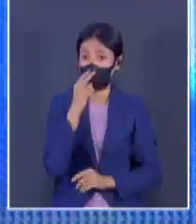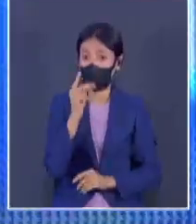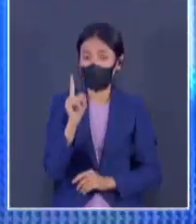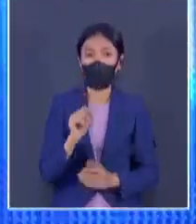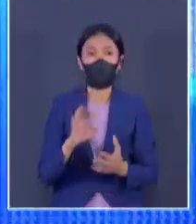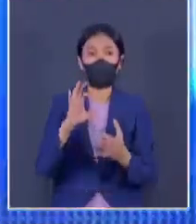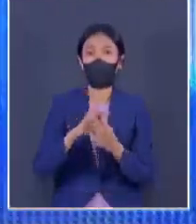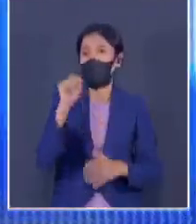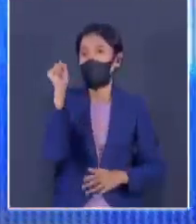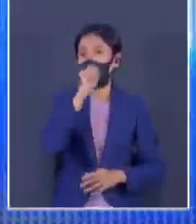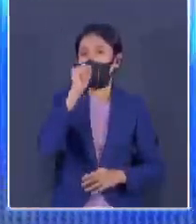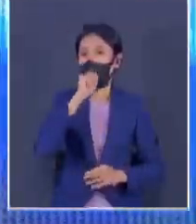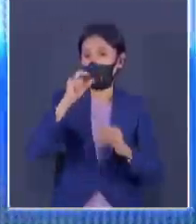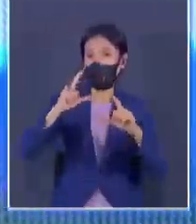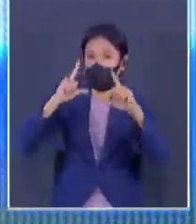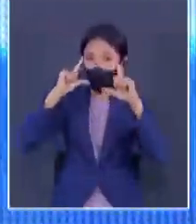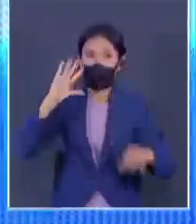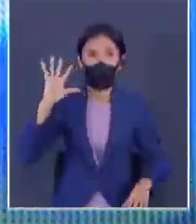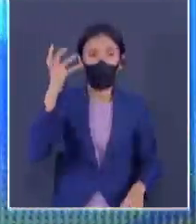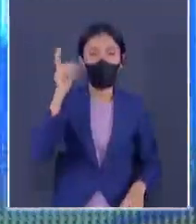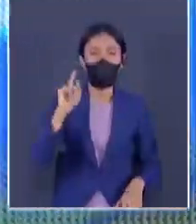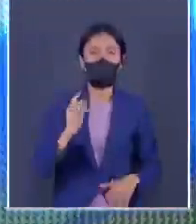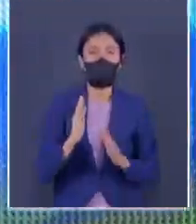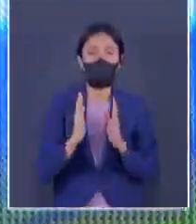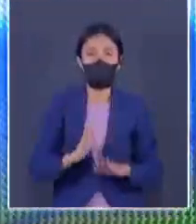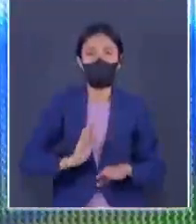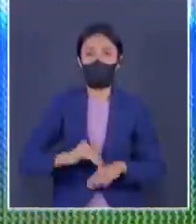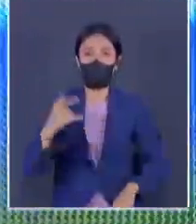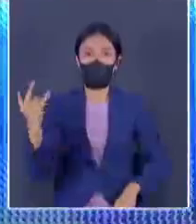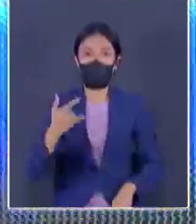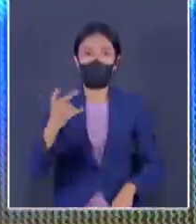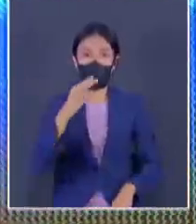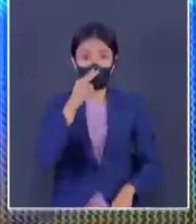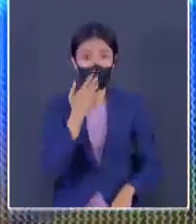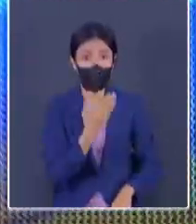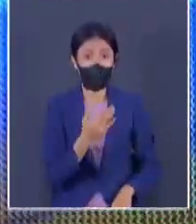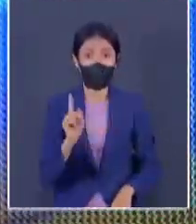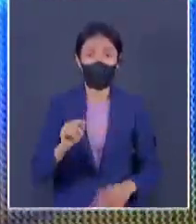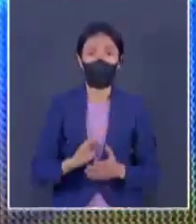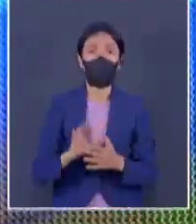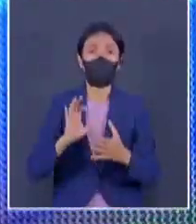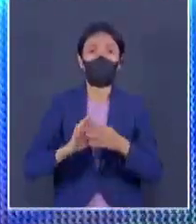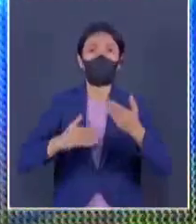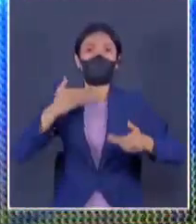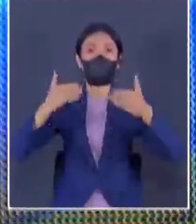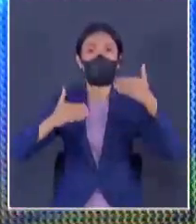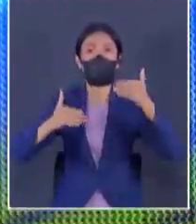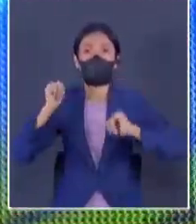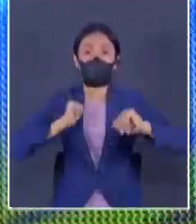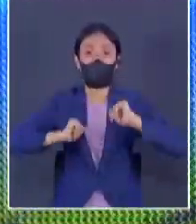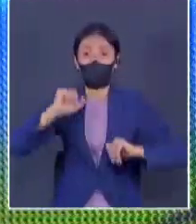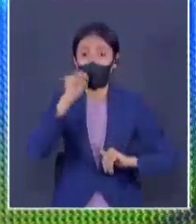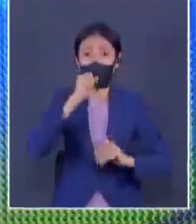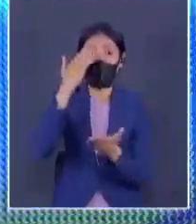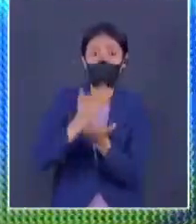งการเพลงระดับโลกนะคะกับข่าวของแรปเปอร์ชื่อดังทราวิสสก็อตค่ะจากเหตุการณ์ที่เขานะคะไม่ยอมหยุดเล่นคอนเสิร์ตจนทำให้เกิ